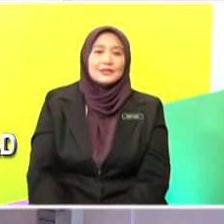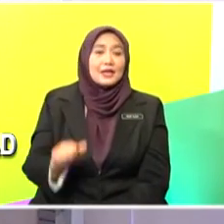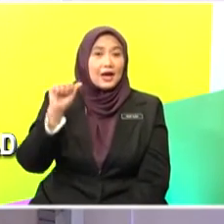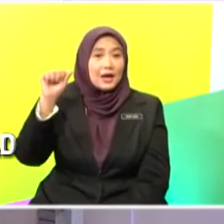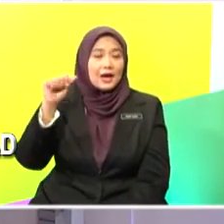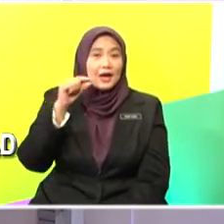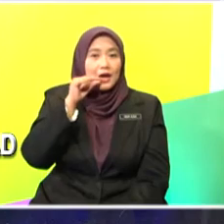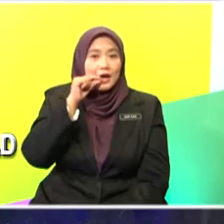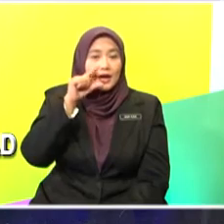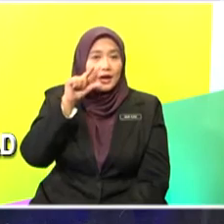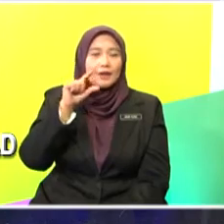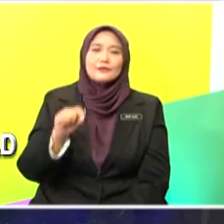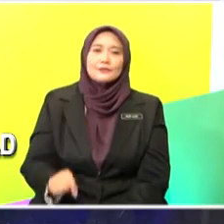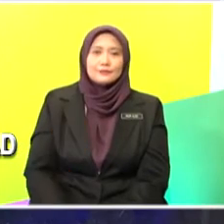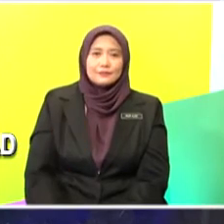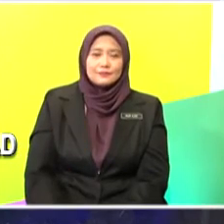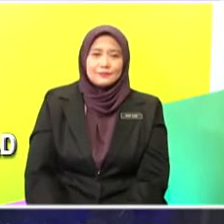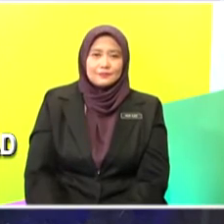Yes, huruf A bunyi dia.